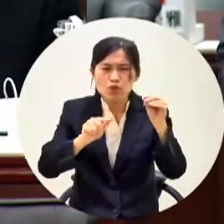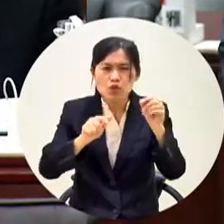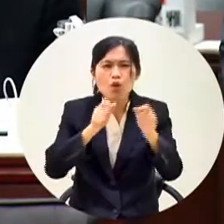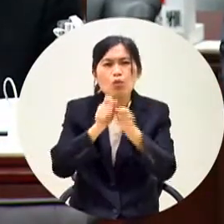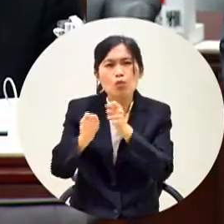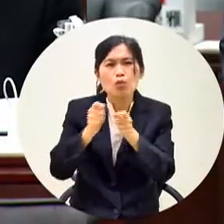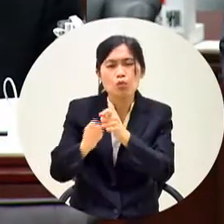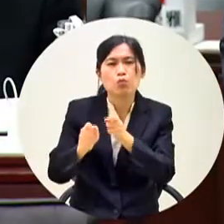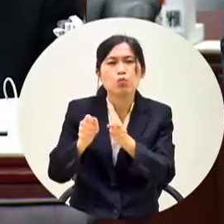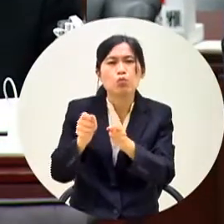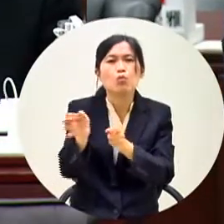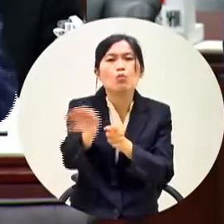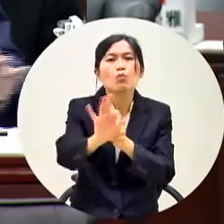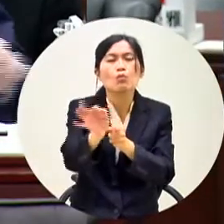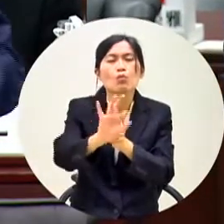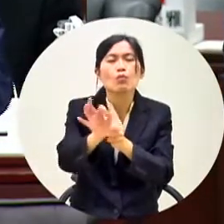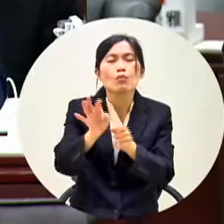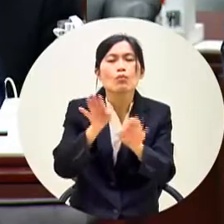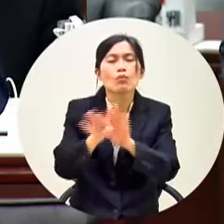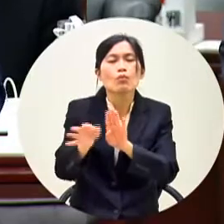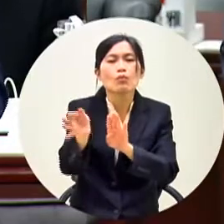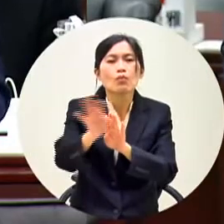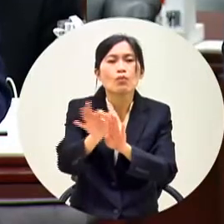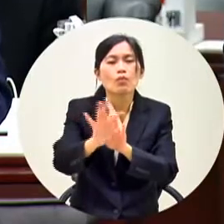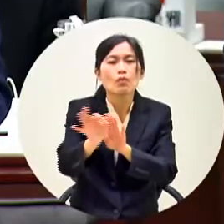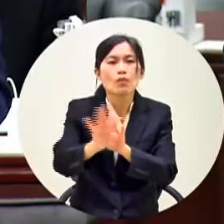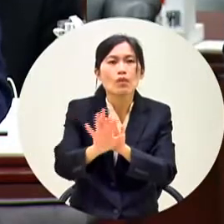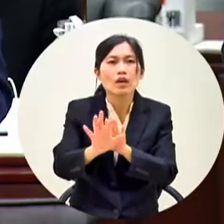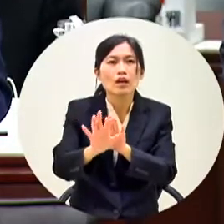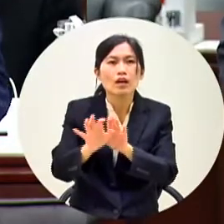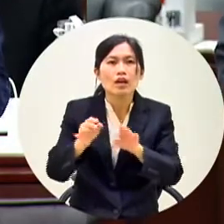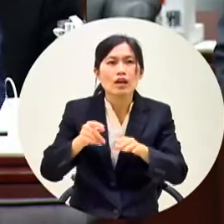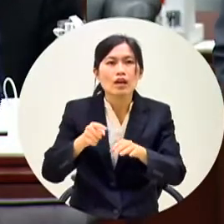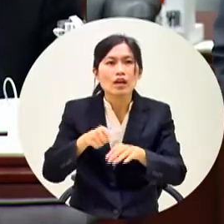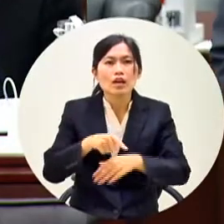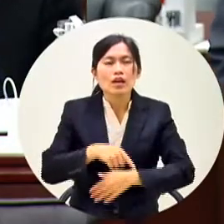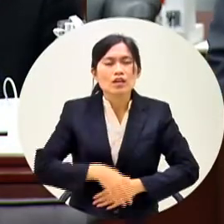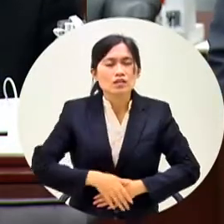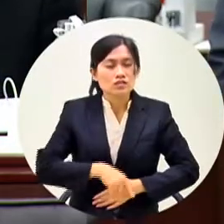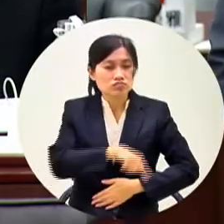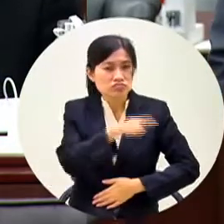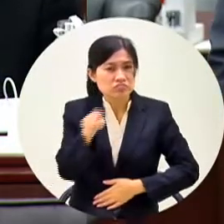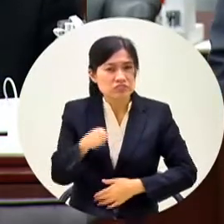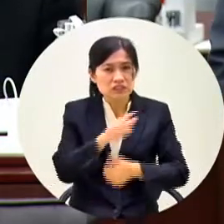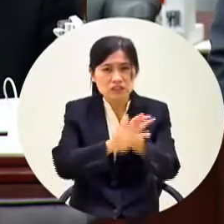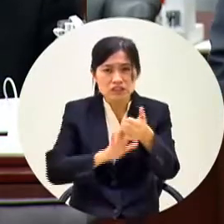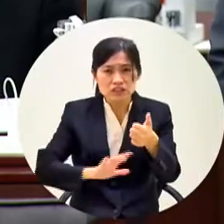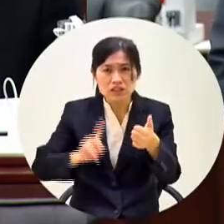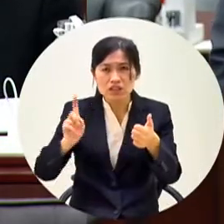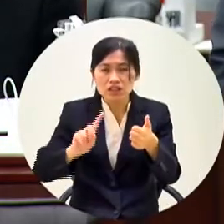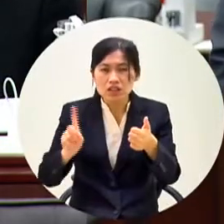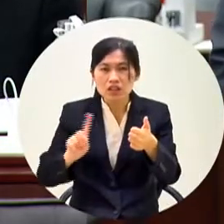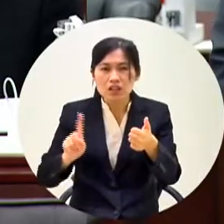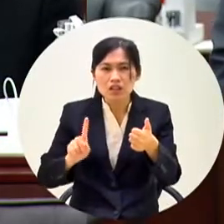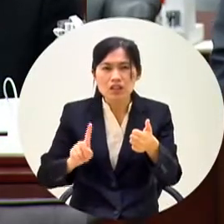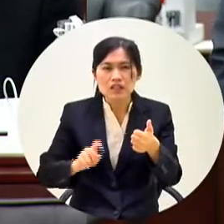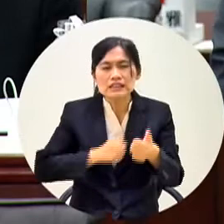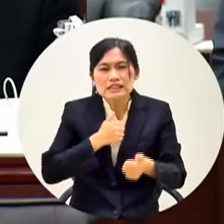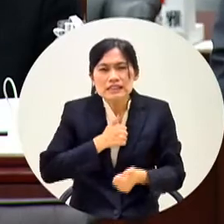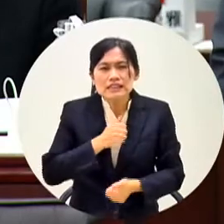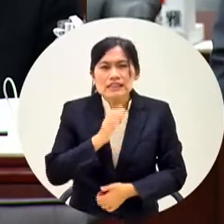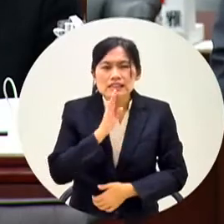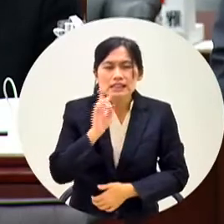啊、钉钉这其实本来都拢在这个清单内底啊，所以它的影响，我觉得其实还是会有一